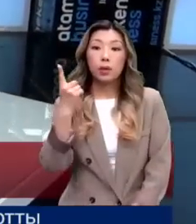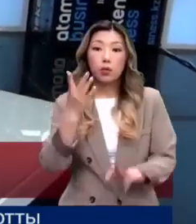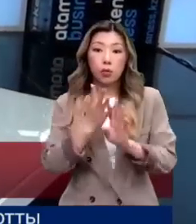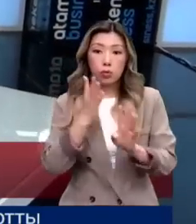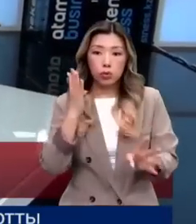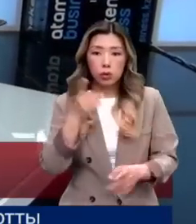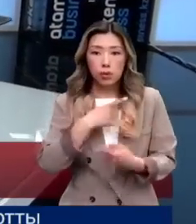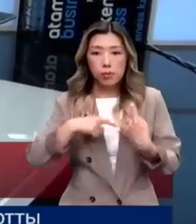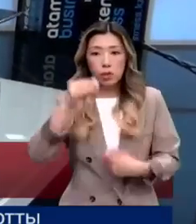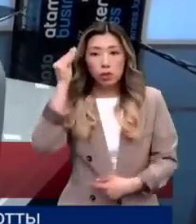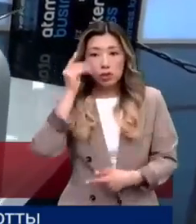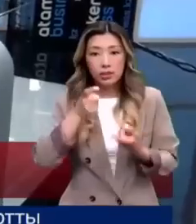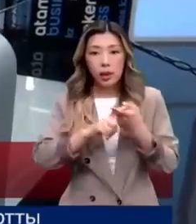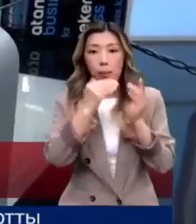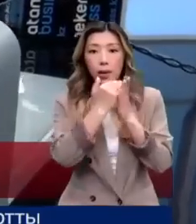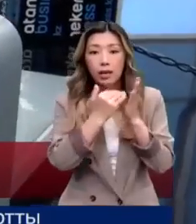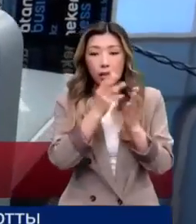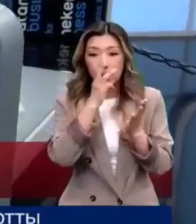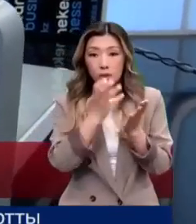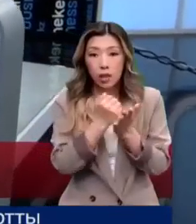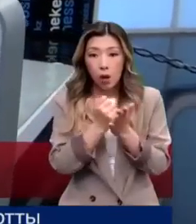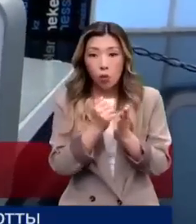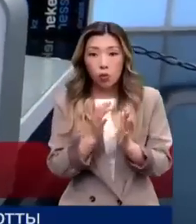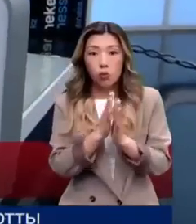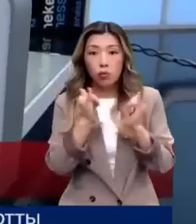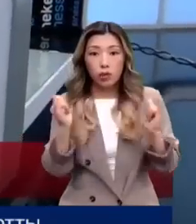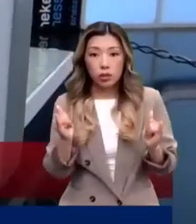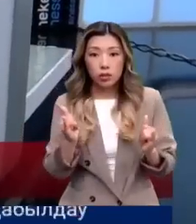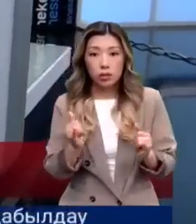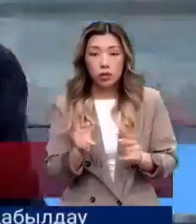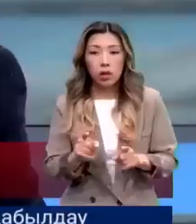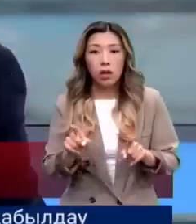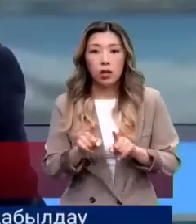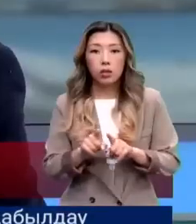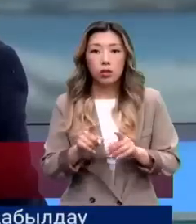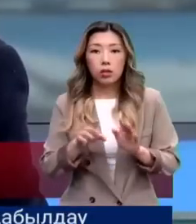программа повышения доходов населения, она не должна кулуарно формироваться.